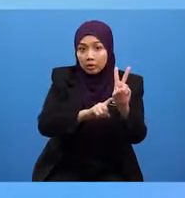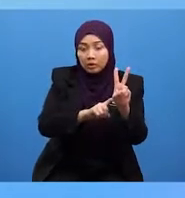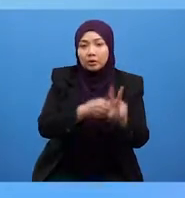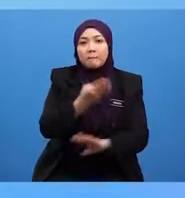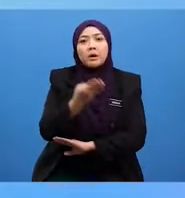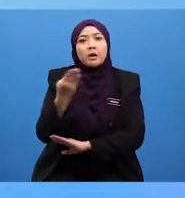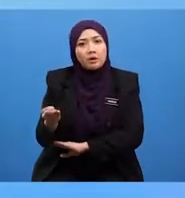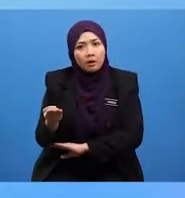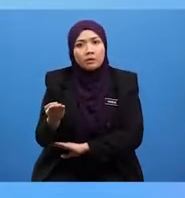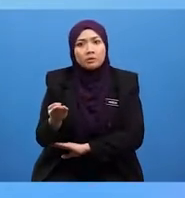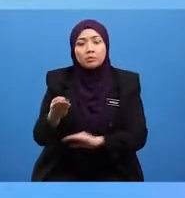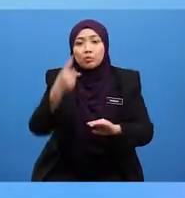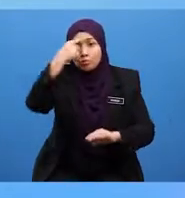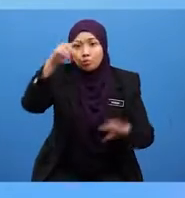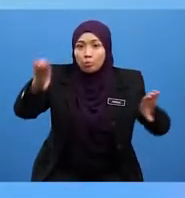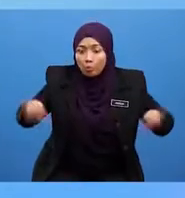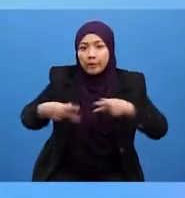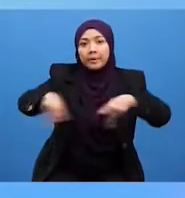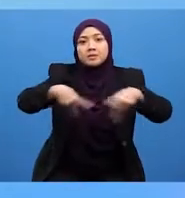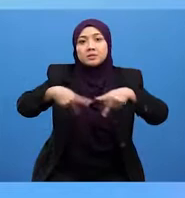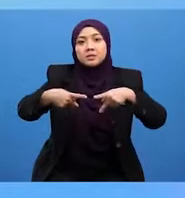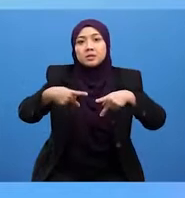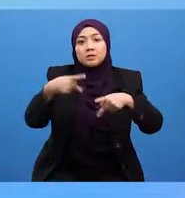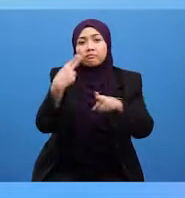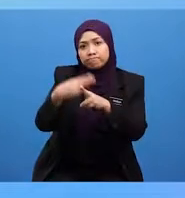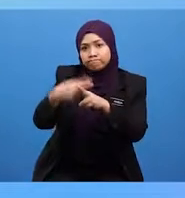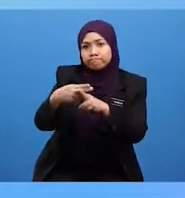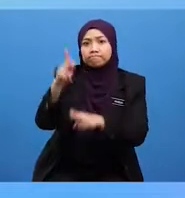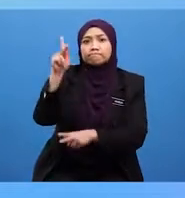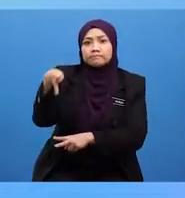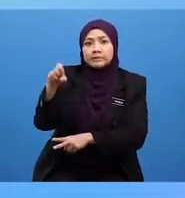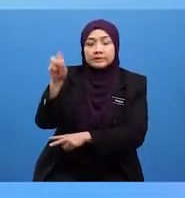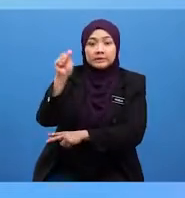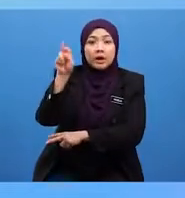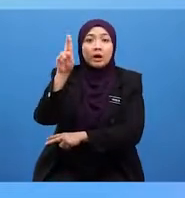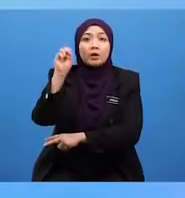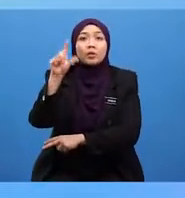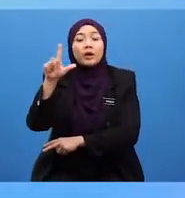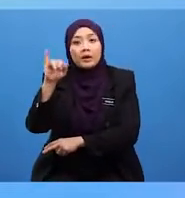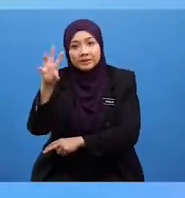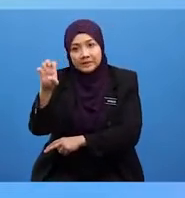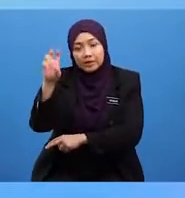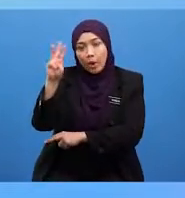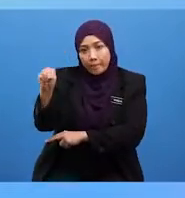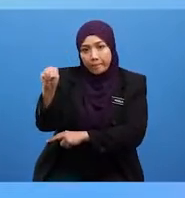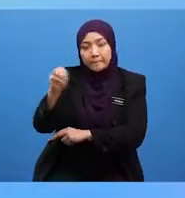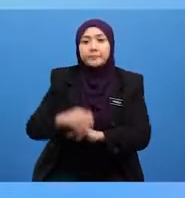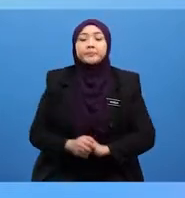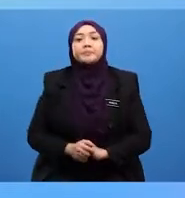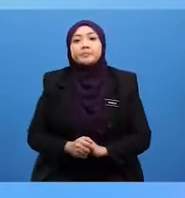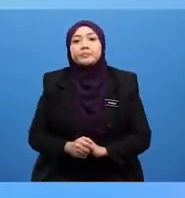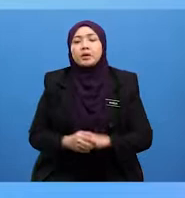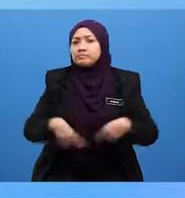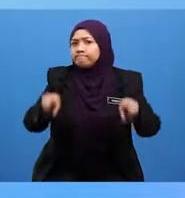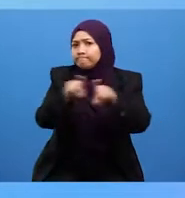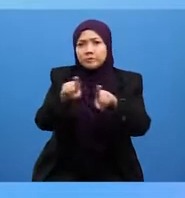digunakan untuk membuat plastik ialah petroleum. Petroleum digunakan dalam pembuatan